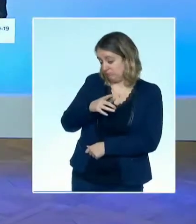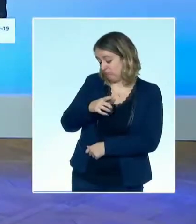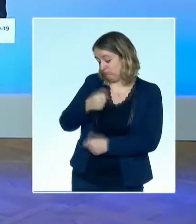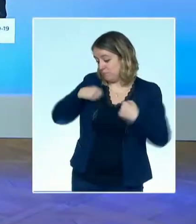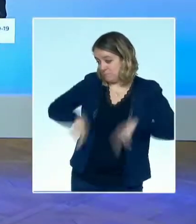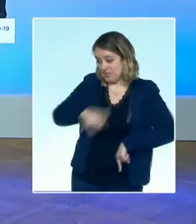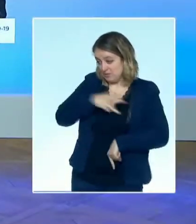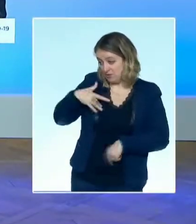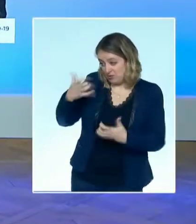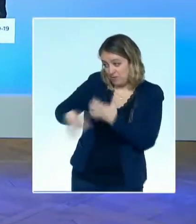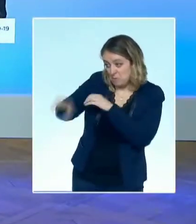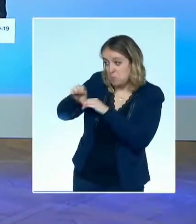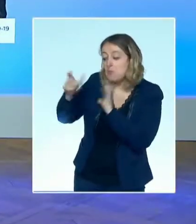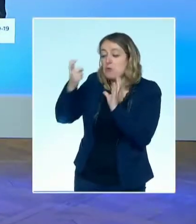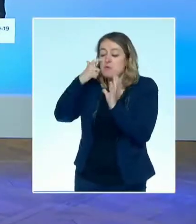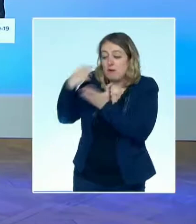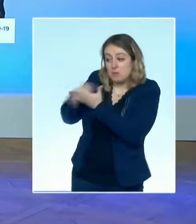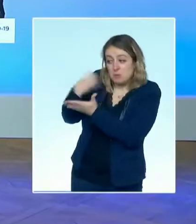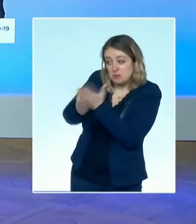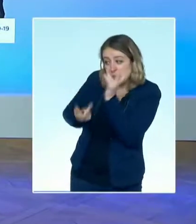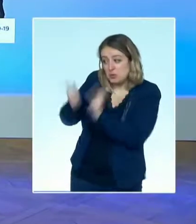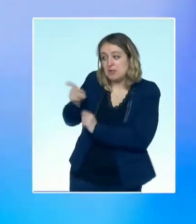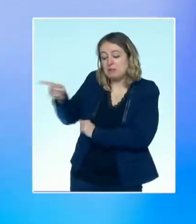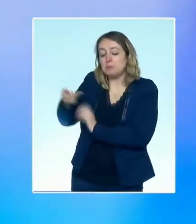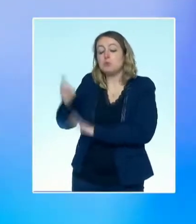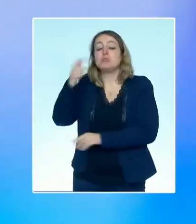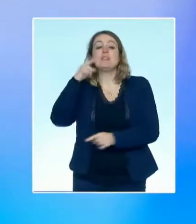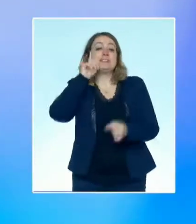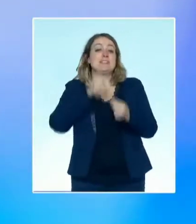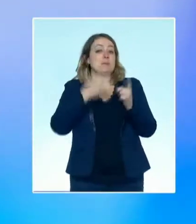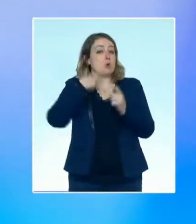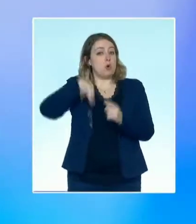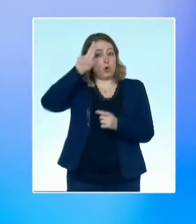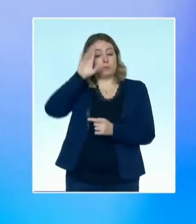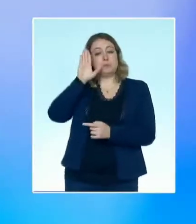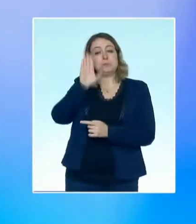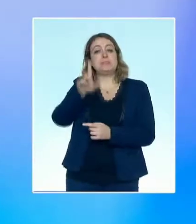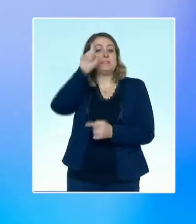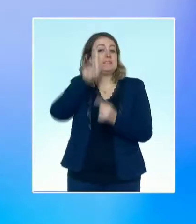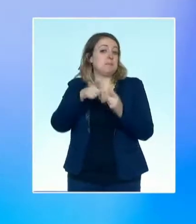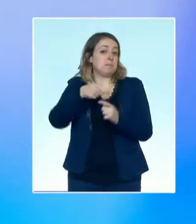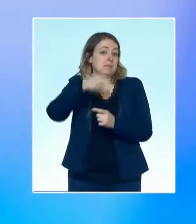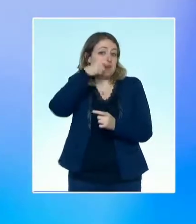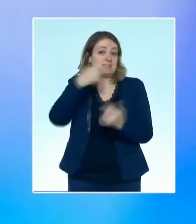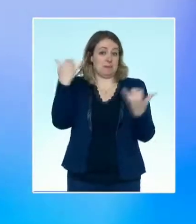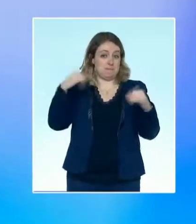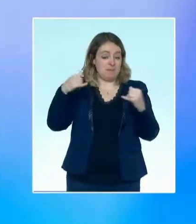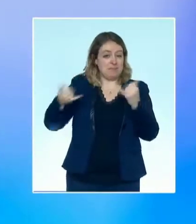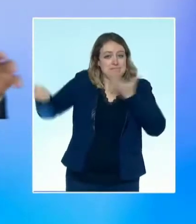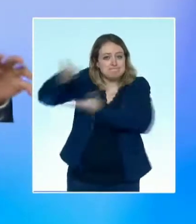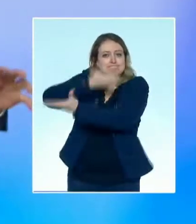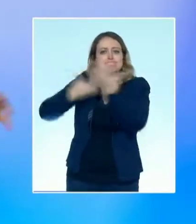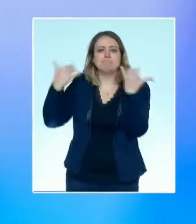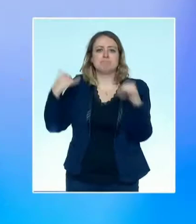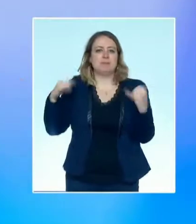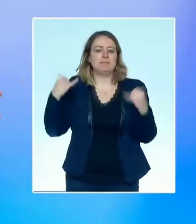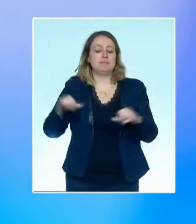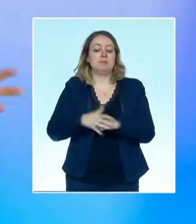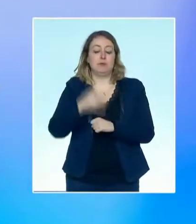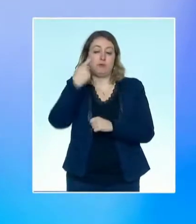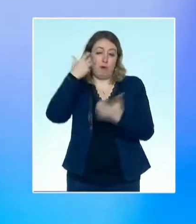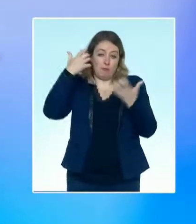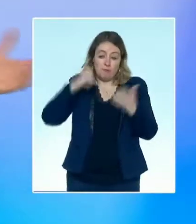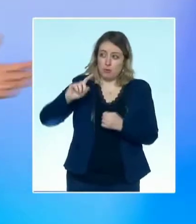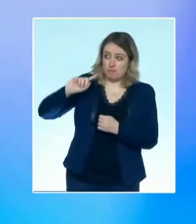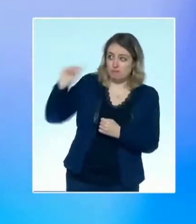jour, mais on pourra vous les fournir. Les discussions au niveau européen sur l'affaire des tests se j'ai beaucoup de protocoles. Pour essayer d'avoir une position. Mais